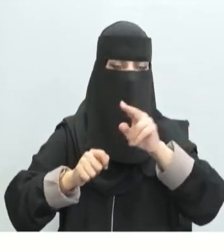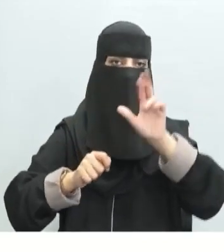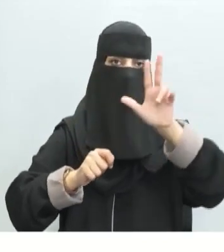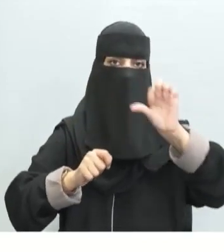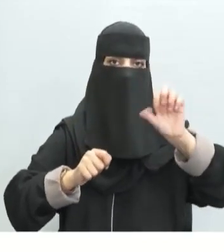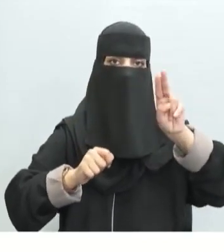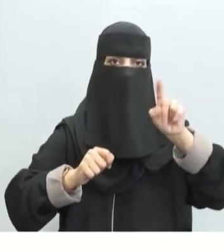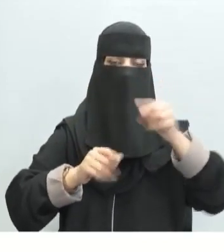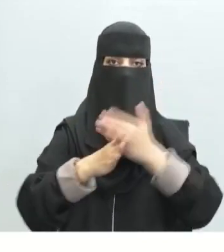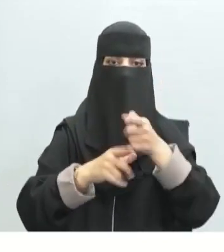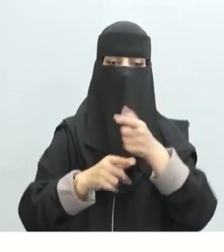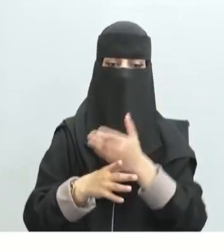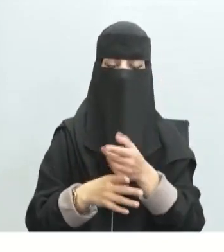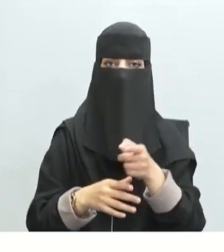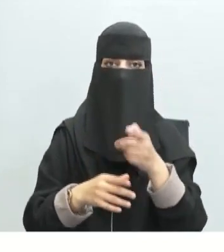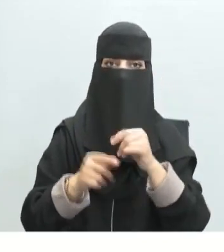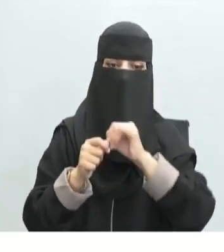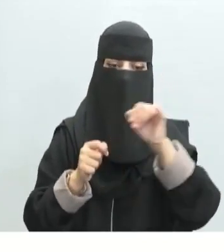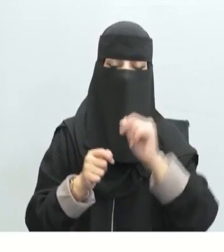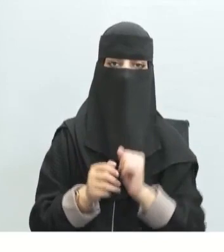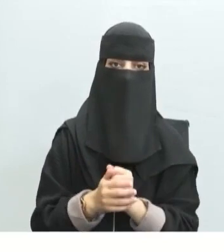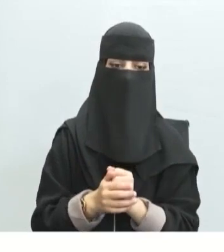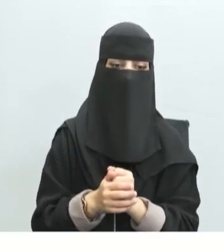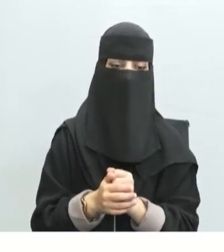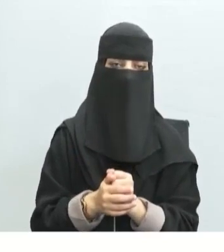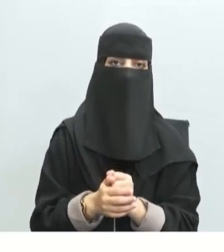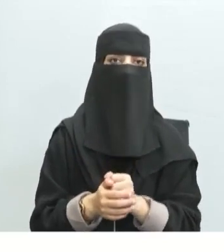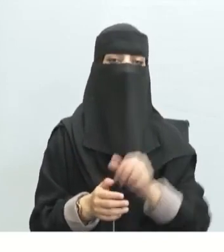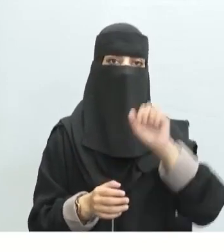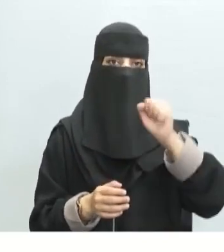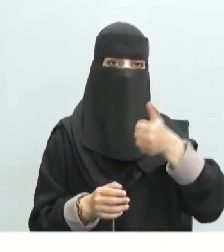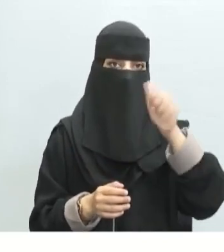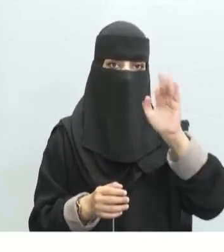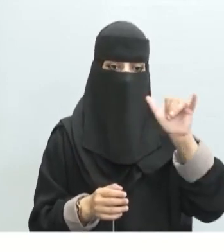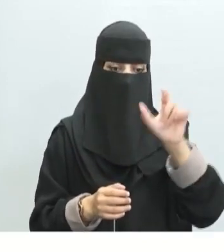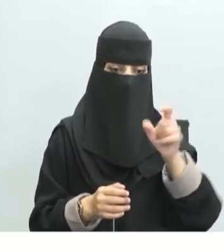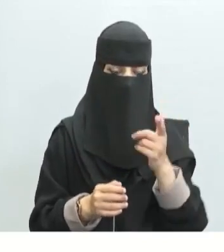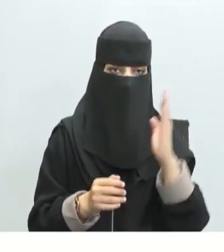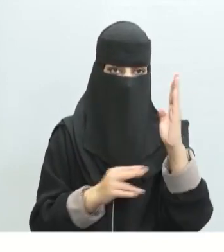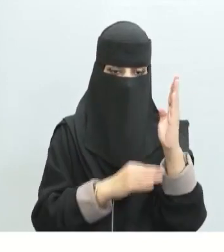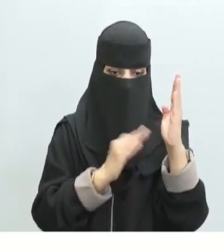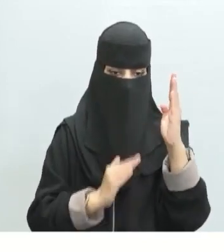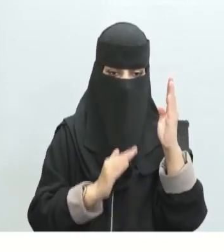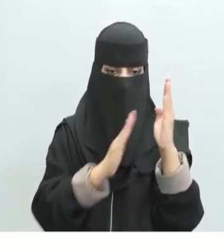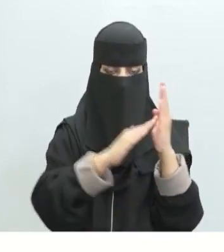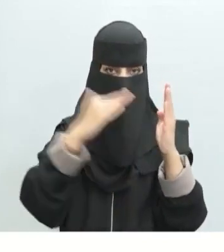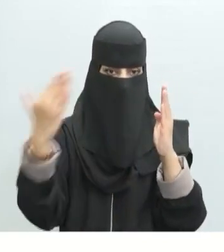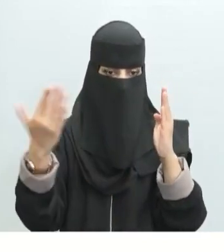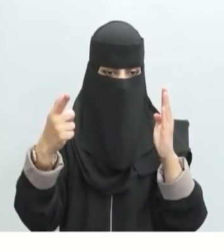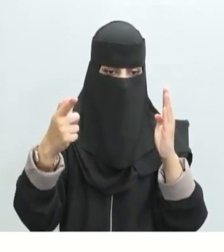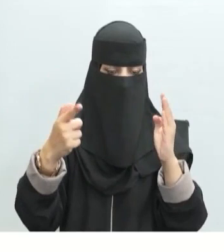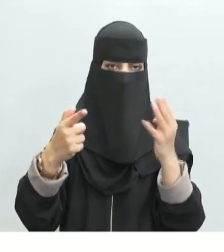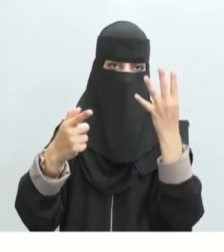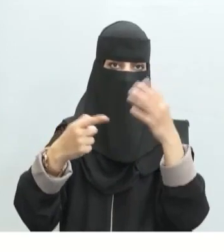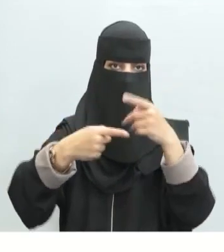الوتر اللي قابل الزاويه القائمه الساين قلنا هي المقابل على الوتر فيصير 4 على